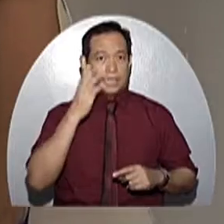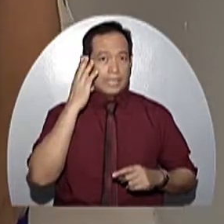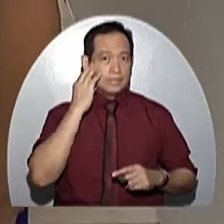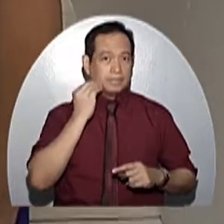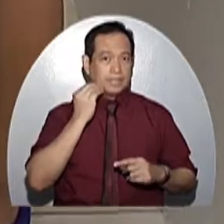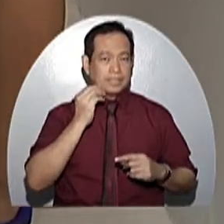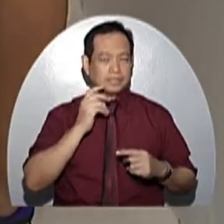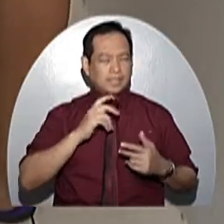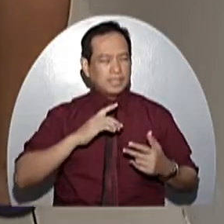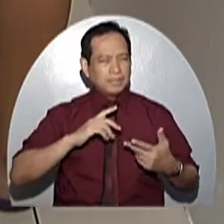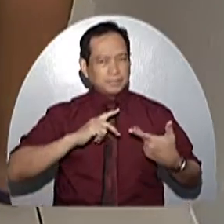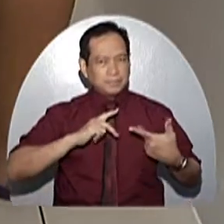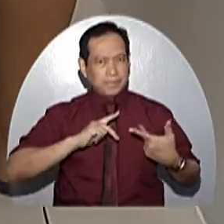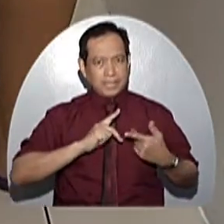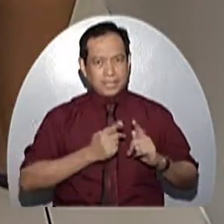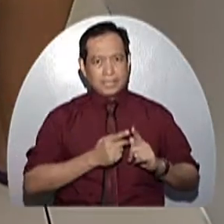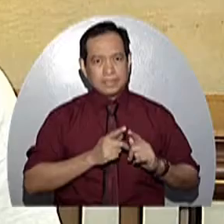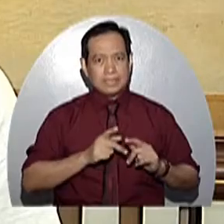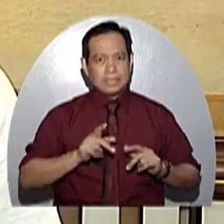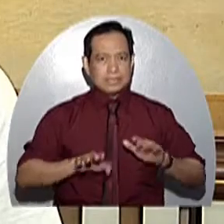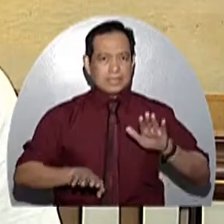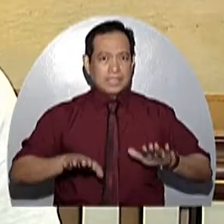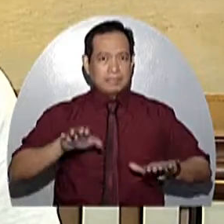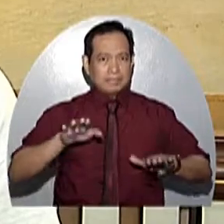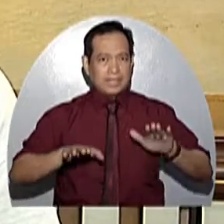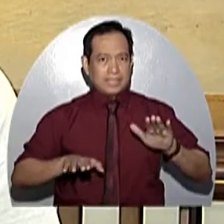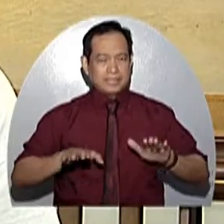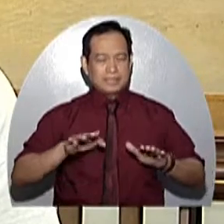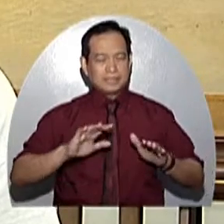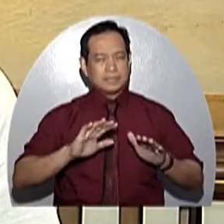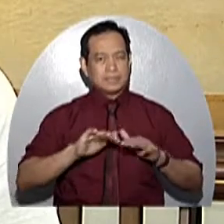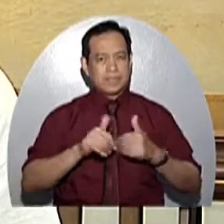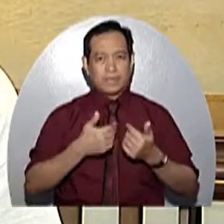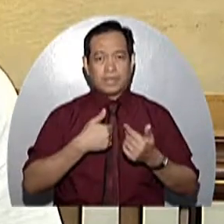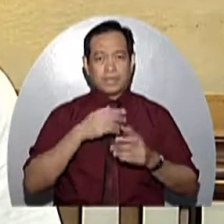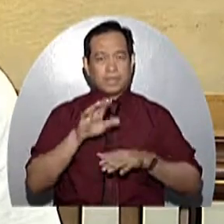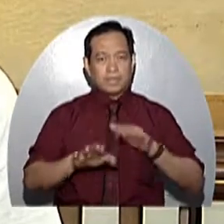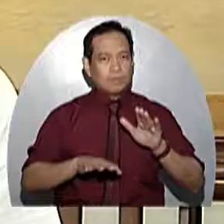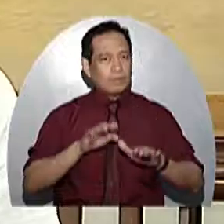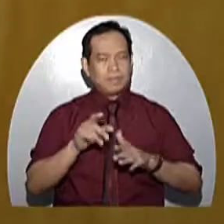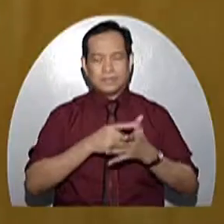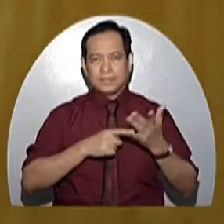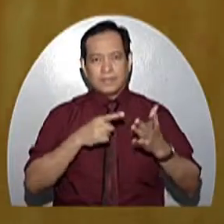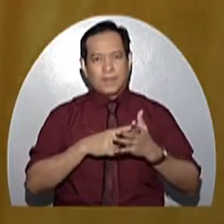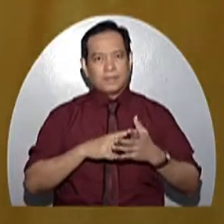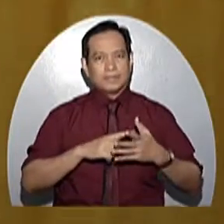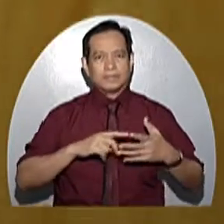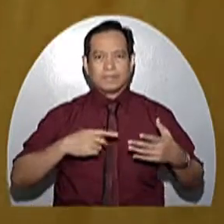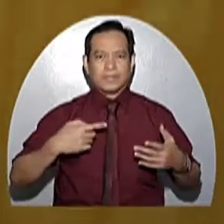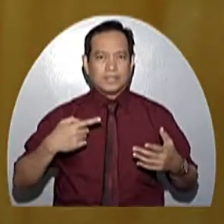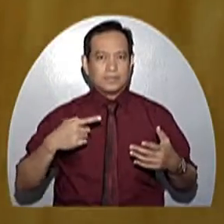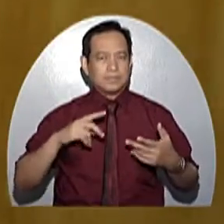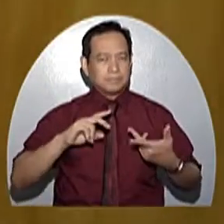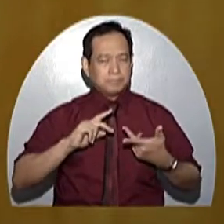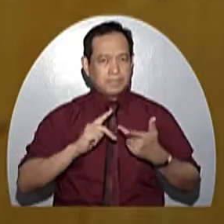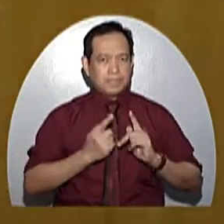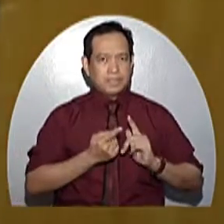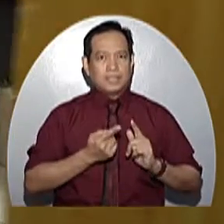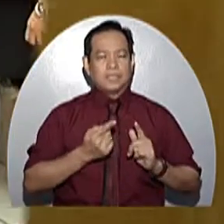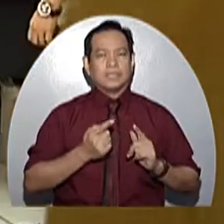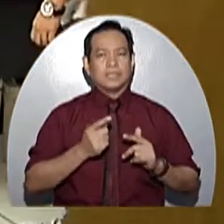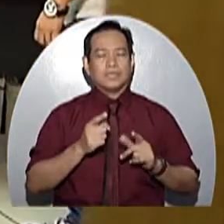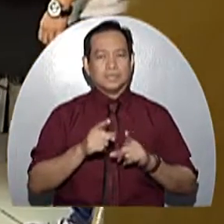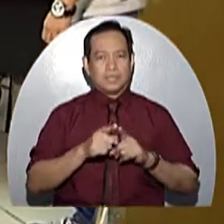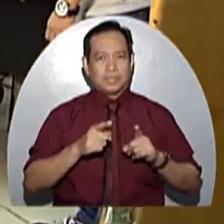parang sakit. Yung mga imbalances sa paglalakad ko, yung kirot, mga ganun po. Sa imbalances, meron akong